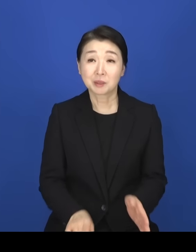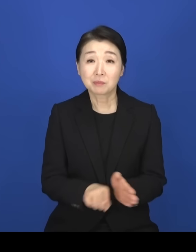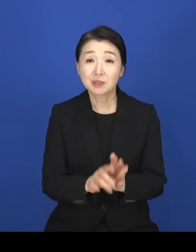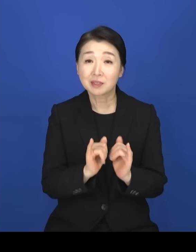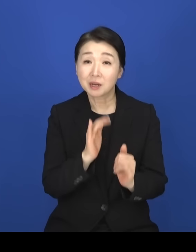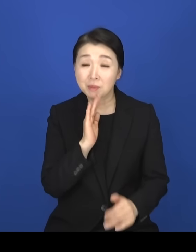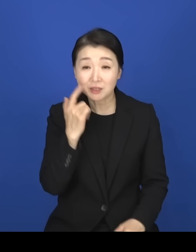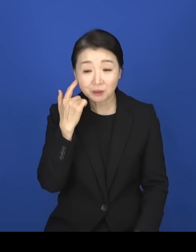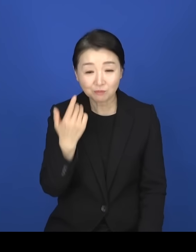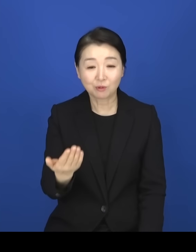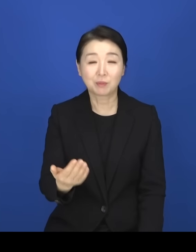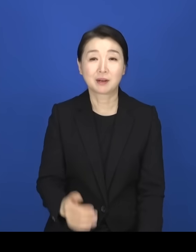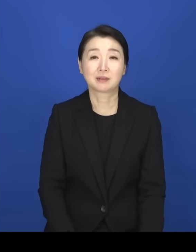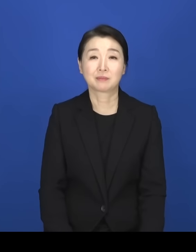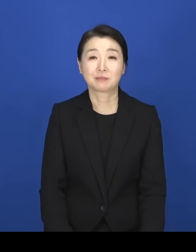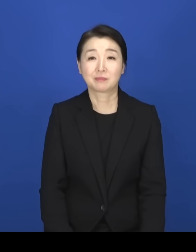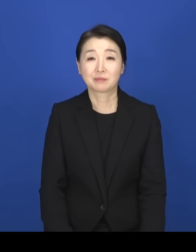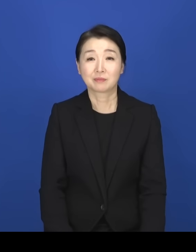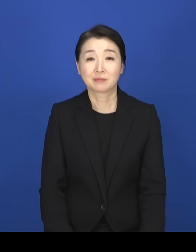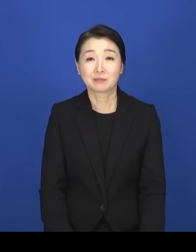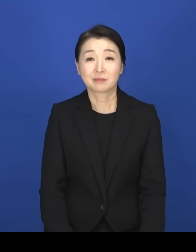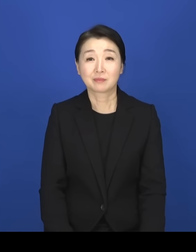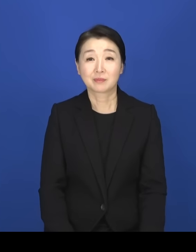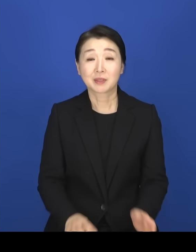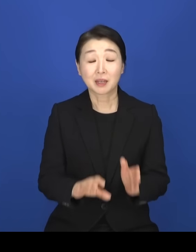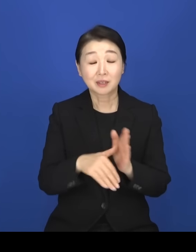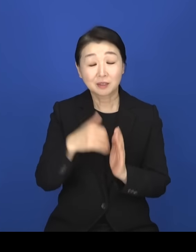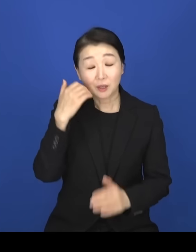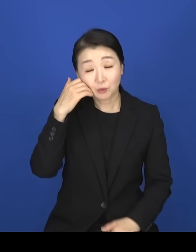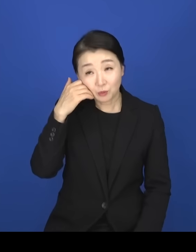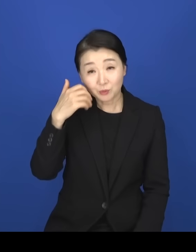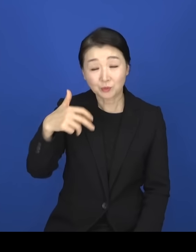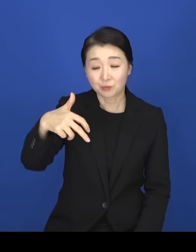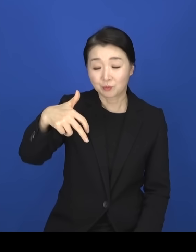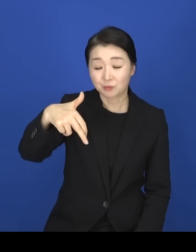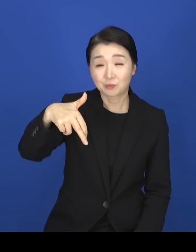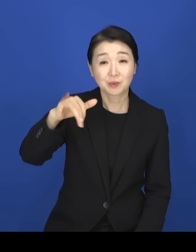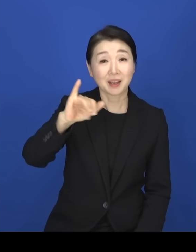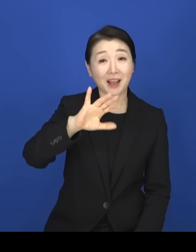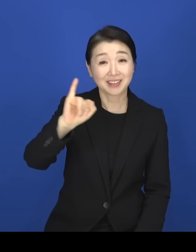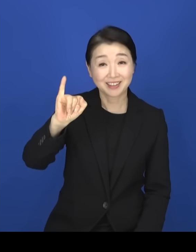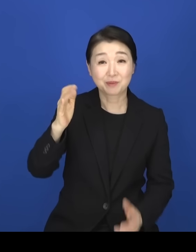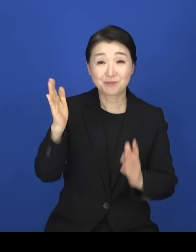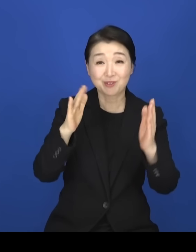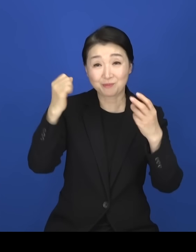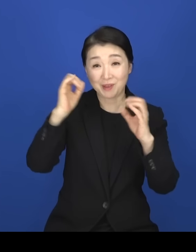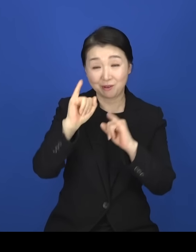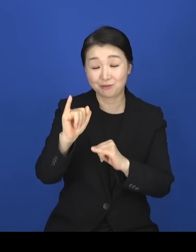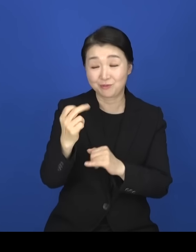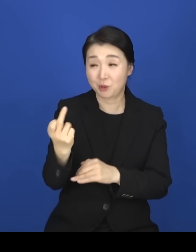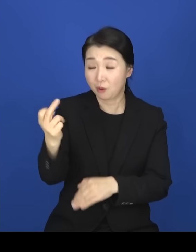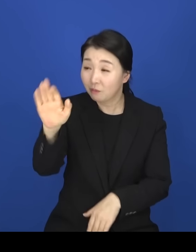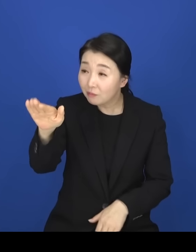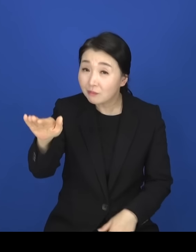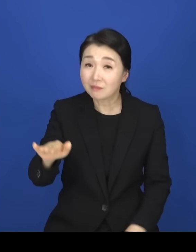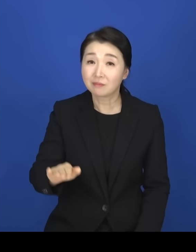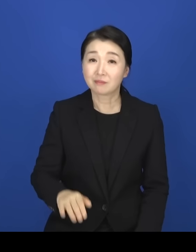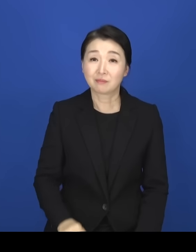질문을 하고 하다가 네. 제가 그때 당시에 카이 형 뮤지컬 배우 카이 형한테 예. 형님 혹시 제가 신뢰 안 된다면